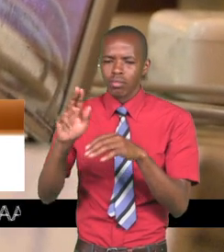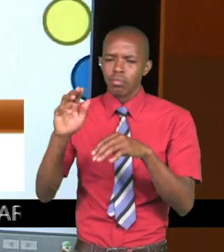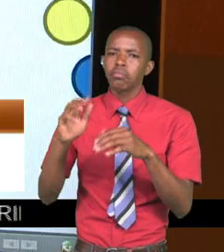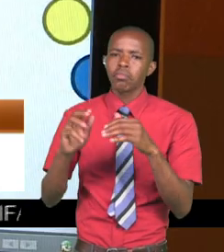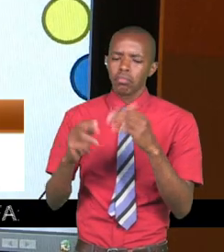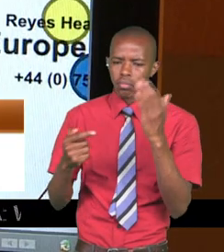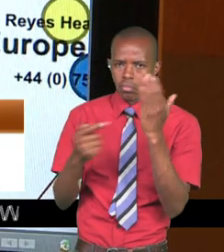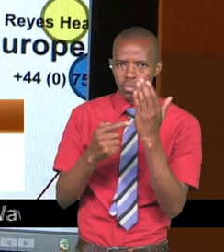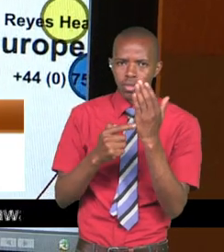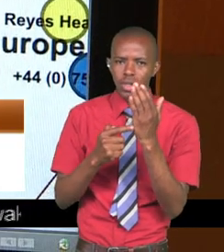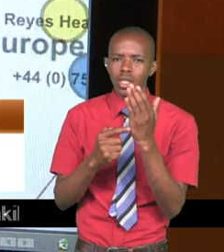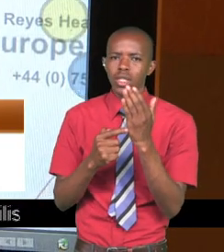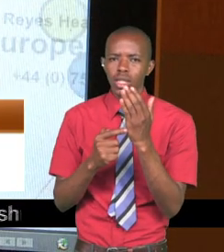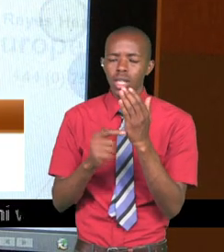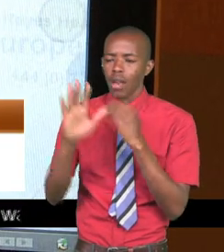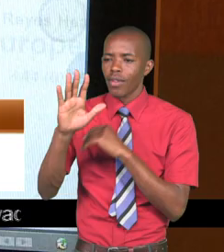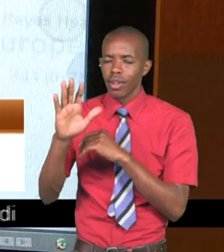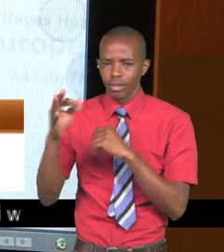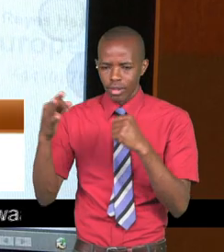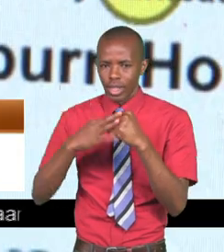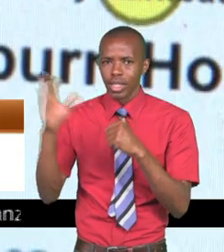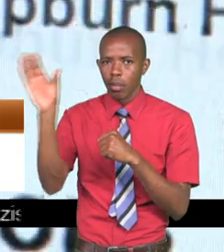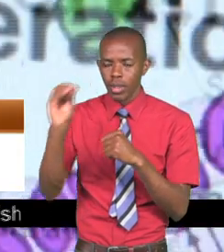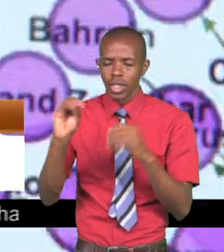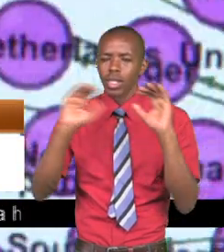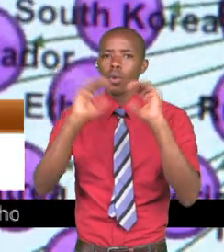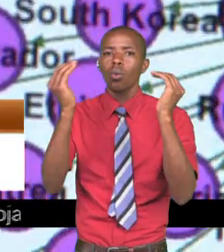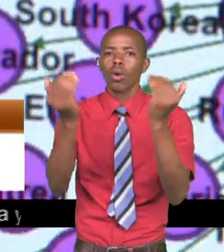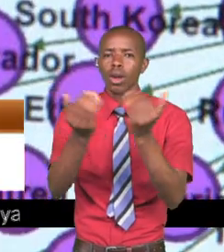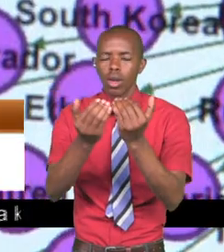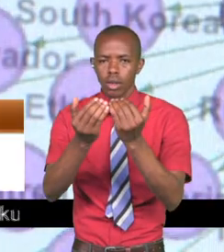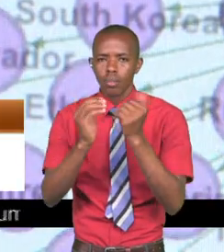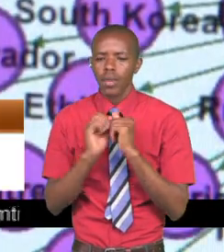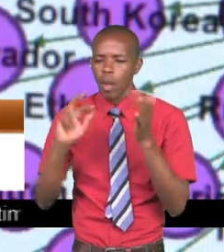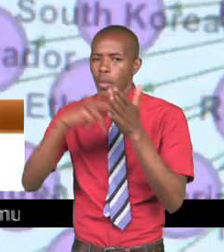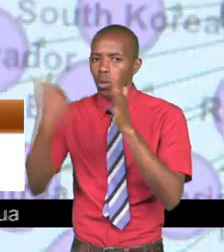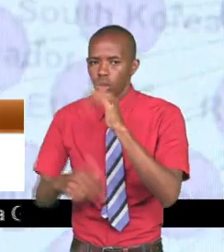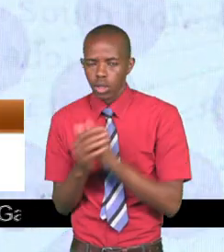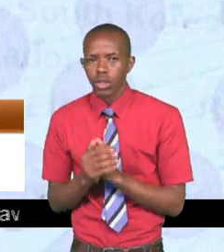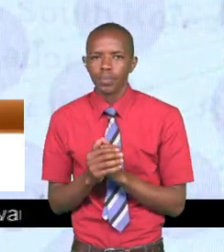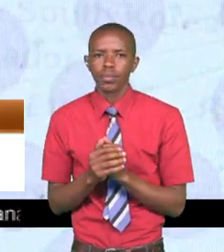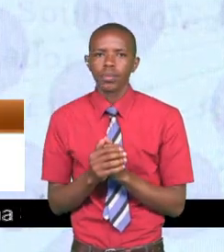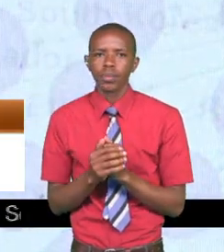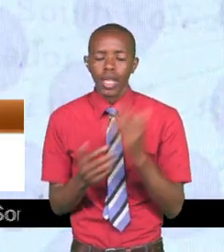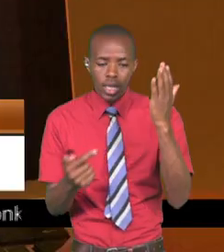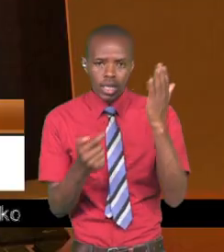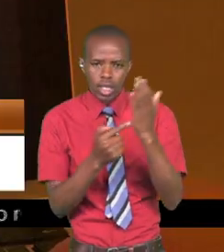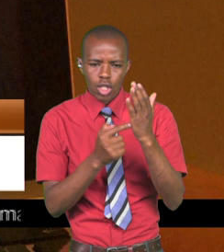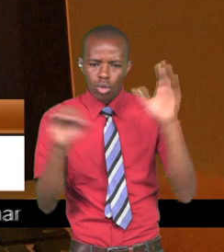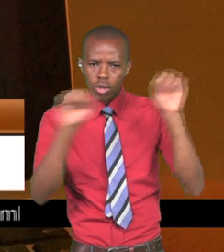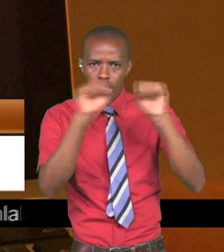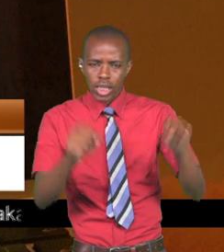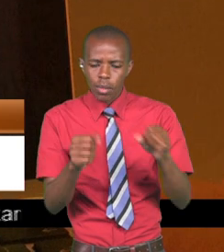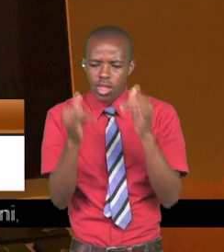ikiwa ni asilimia 59 ya watu kote ulimwenguni. Hii ina maana kwamba mfumo wa kidijitali ndio